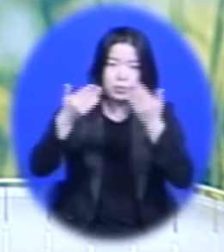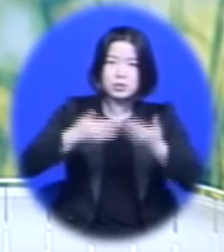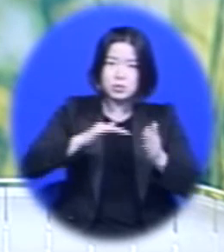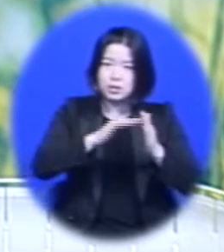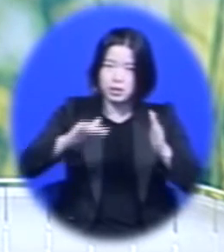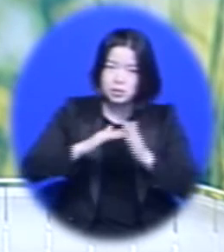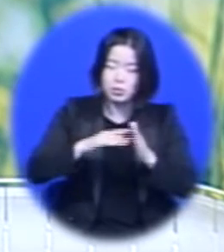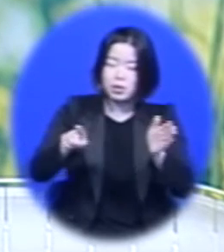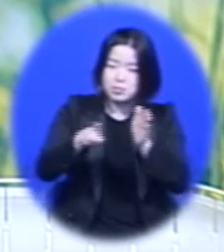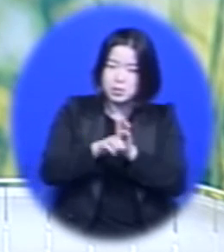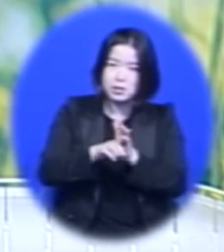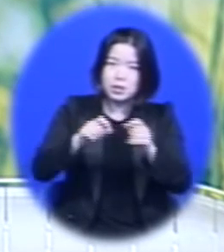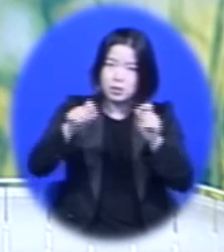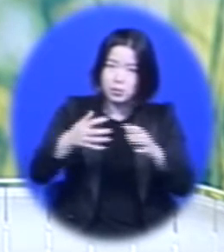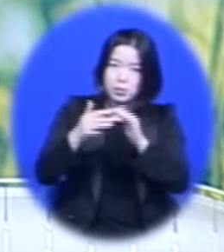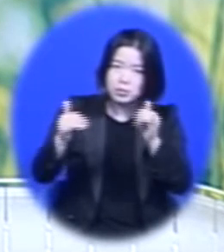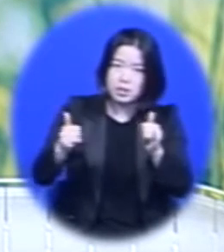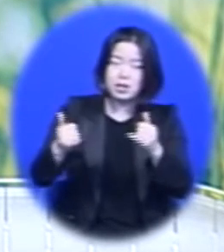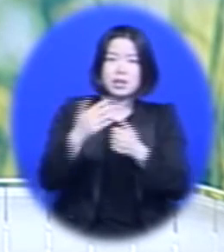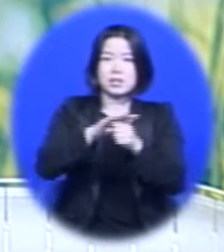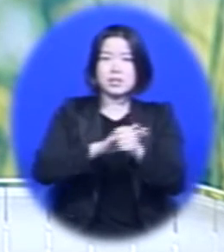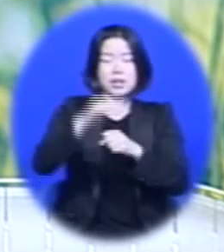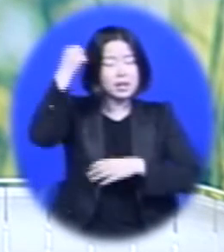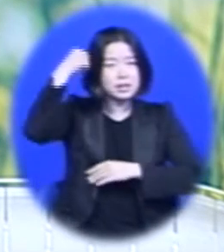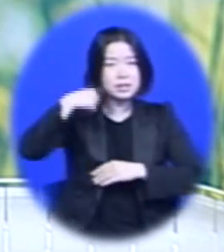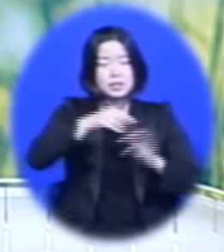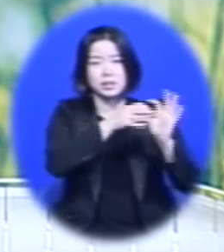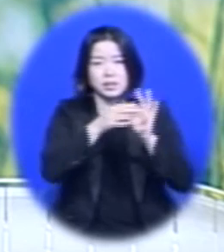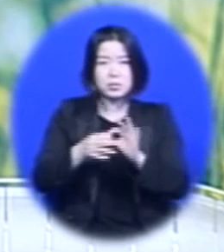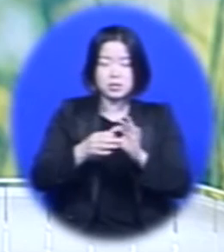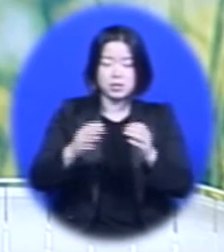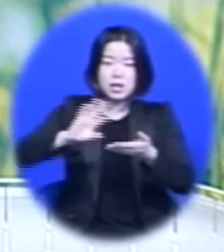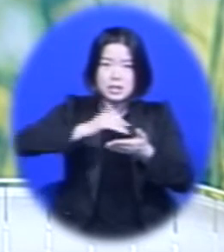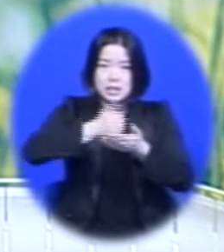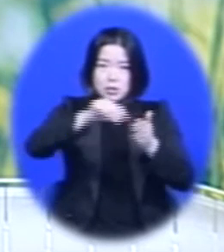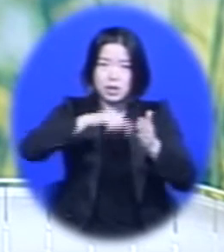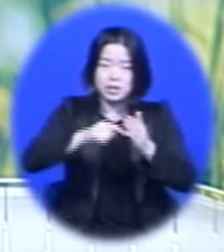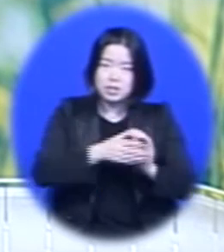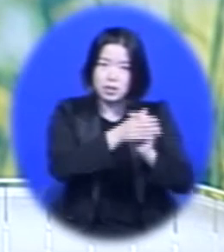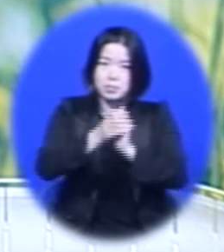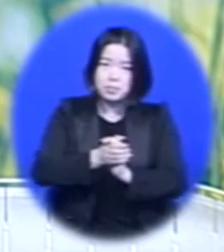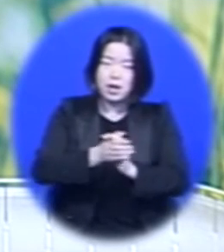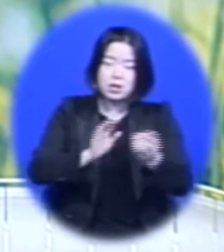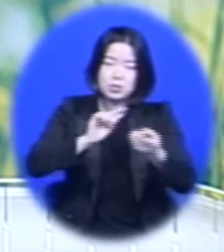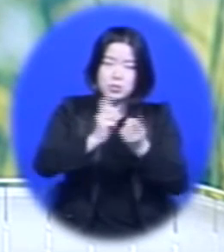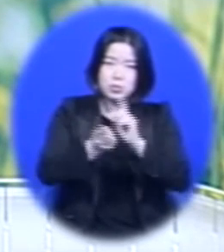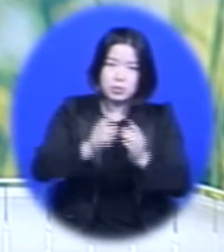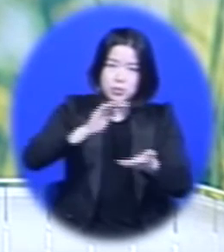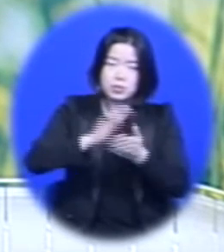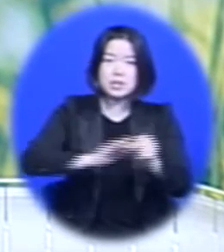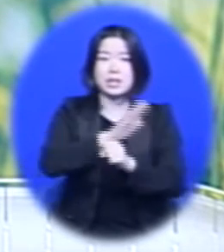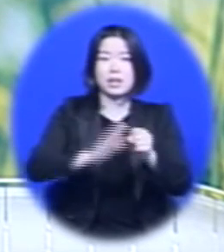믿음의 동역자들의 사랑을 느끼며 그리스도 안에서 연합되어 피차 뜨겁게 사랑하는 것이 어떠한